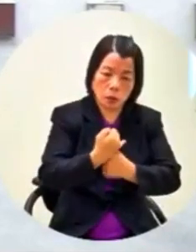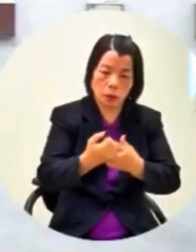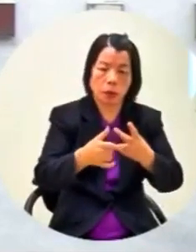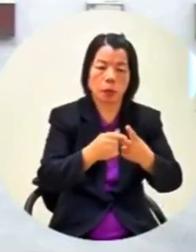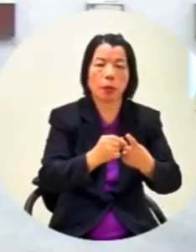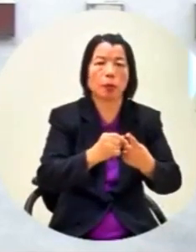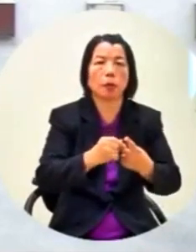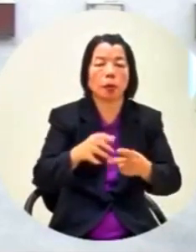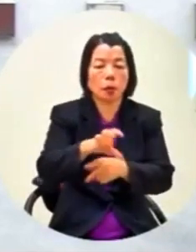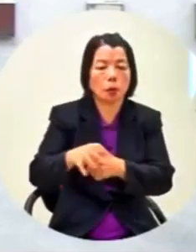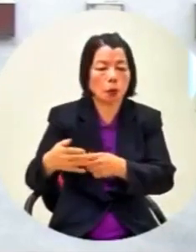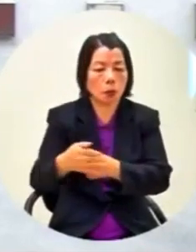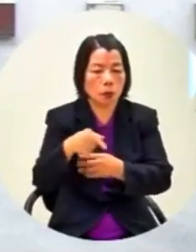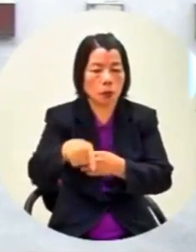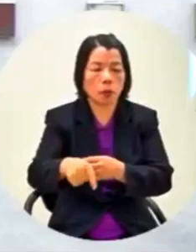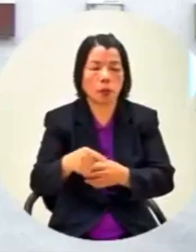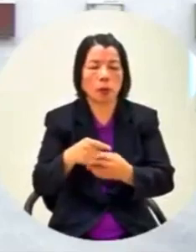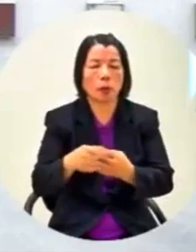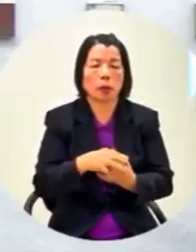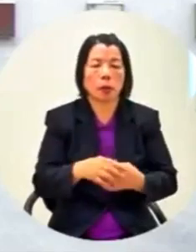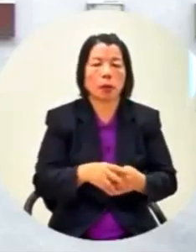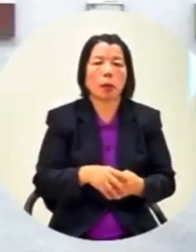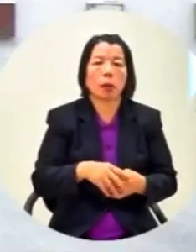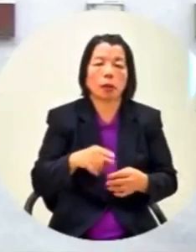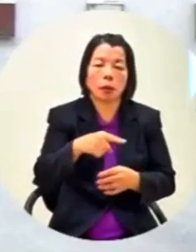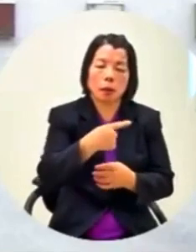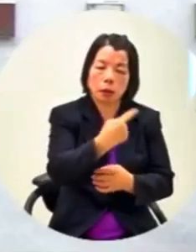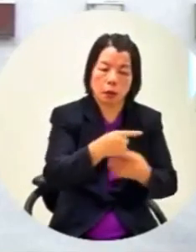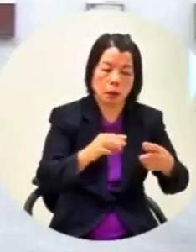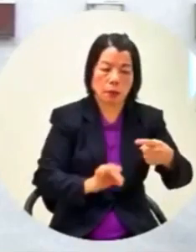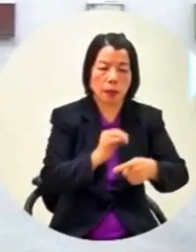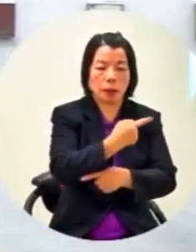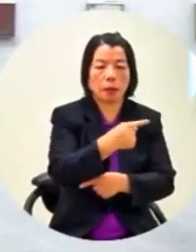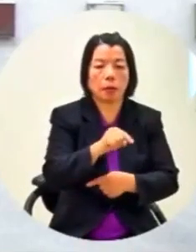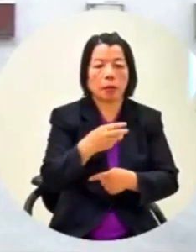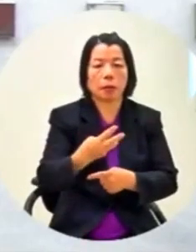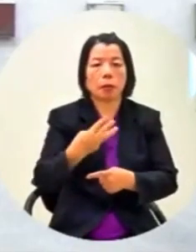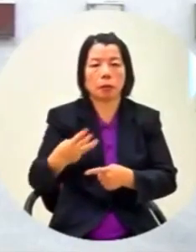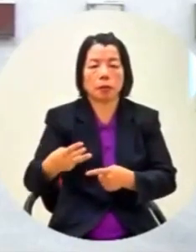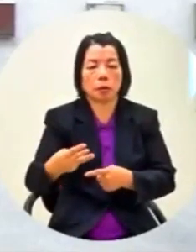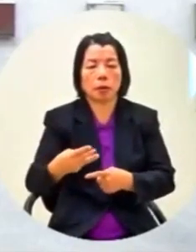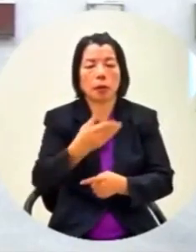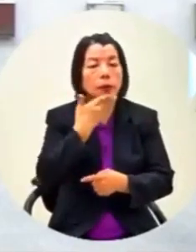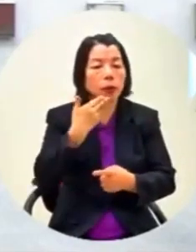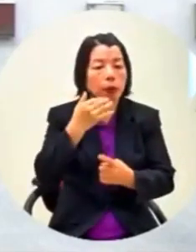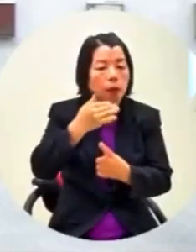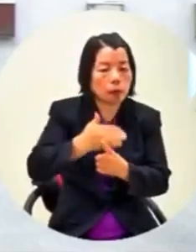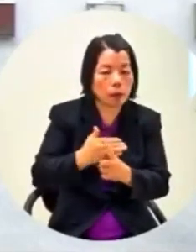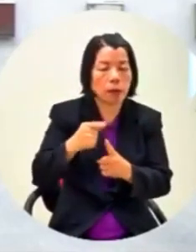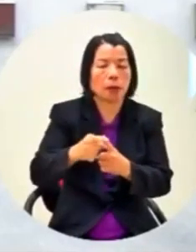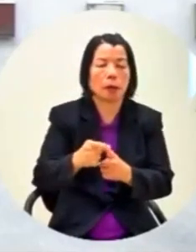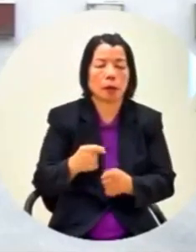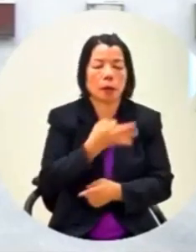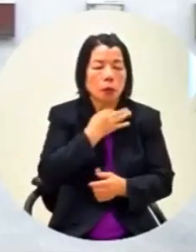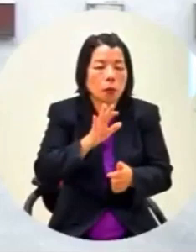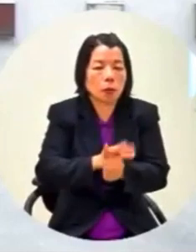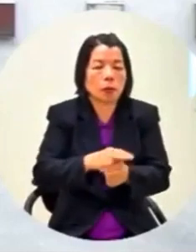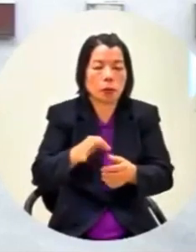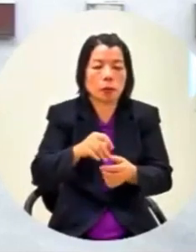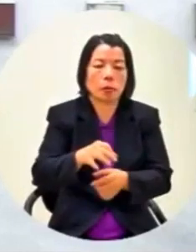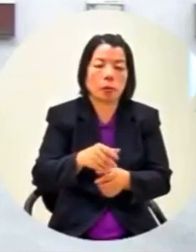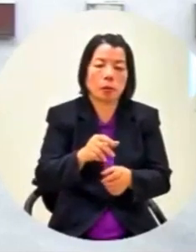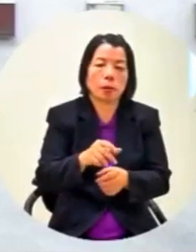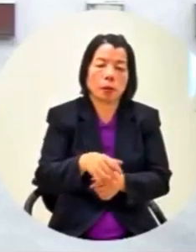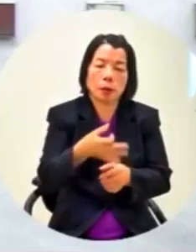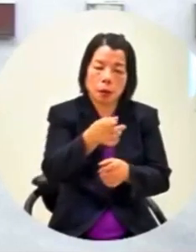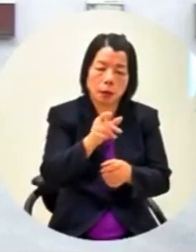100万元额度内以1.33%低利率获得纾困贷款。我们借款